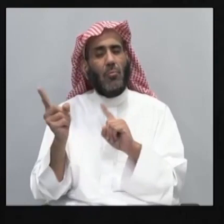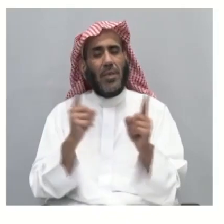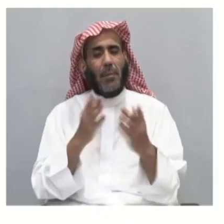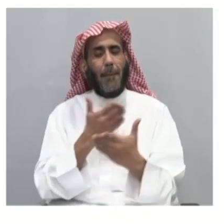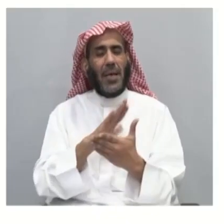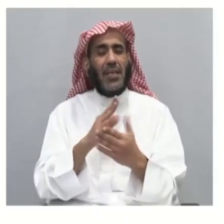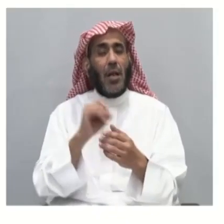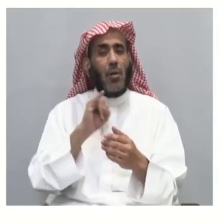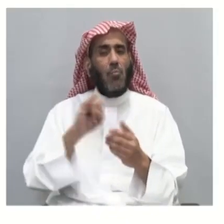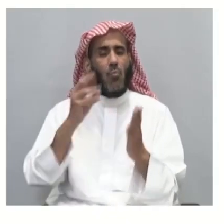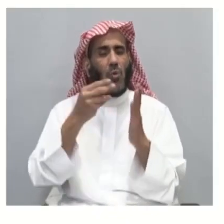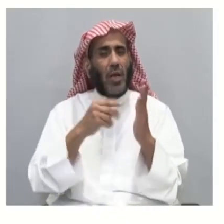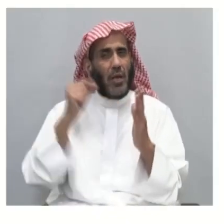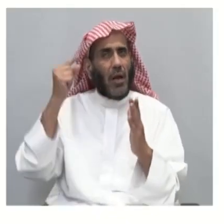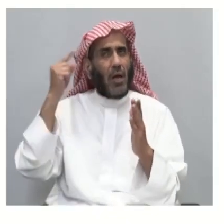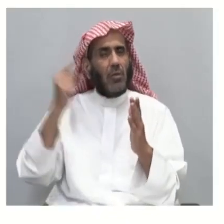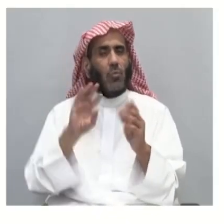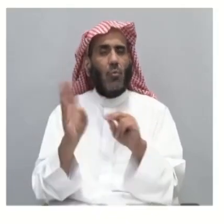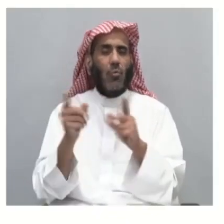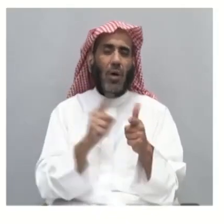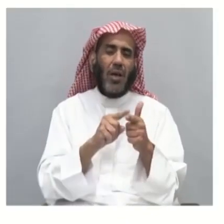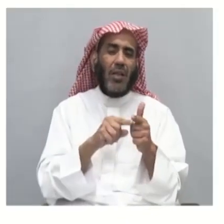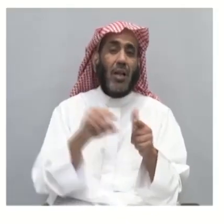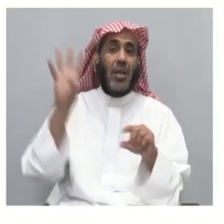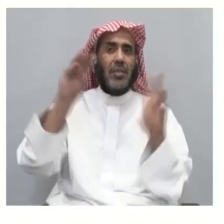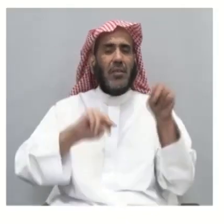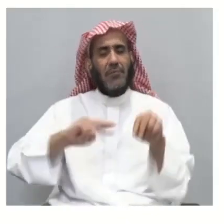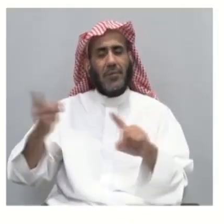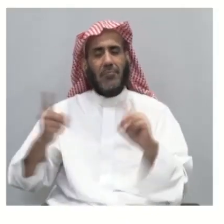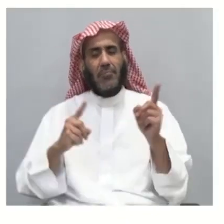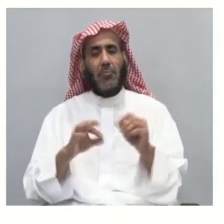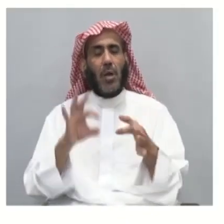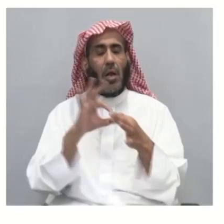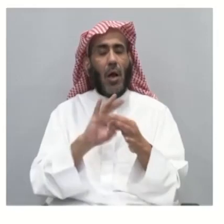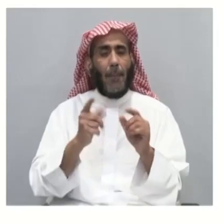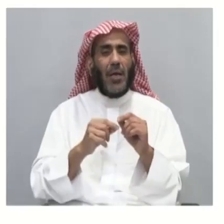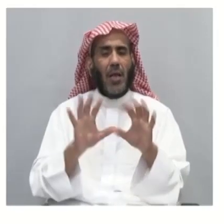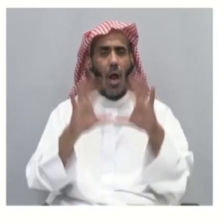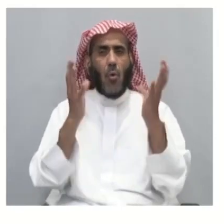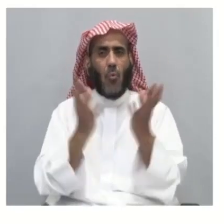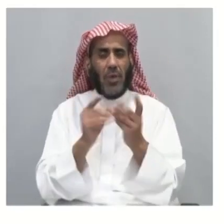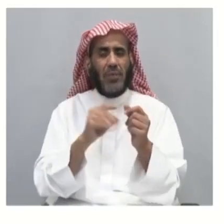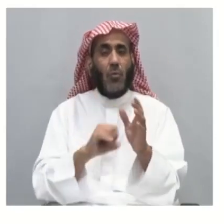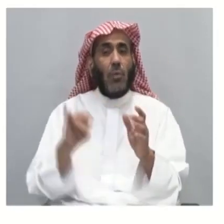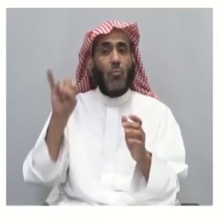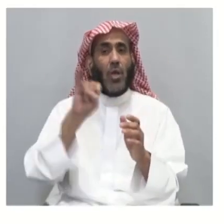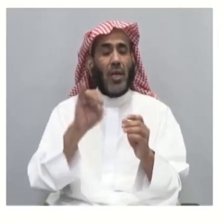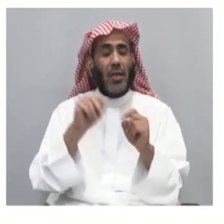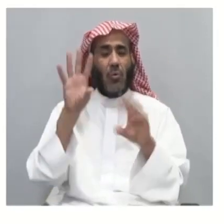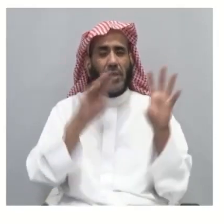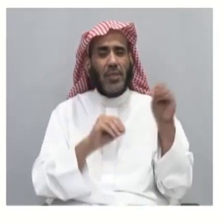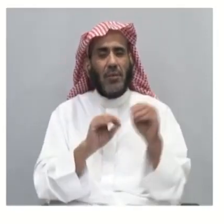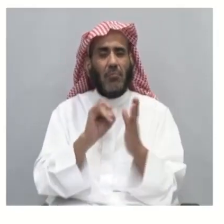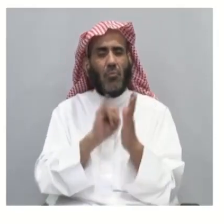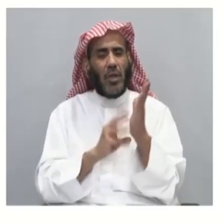بين المذكرات وكذلك القصه بعد ذلك ياتينا العلاقه بين الوصف من جهه والمذكرات والقصه من